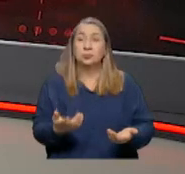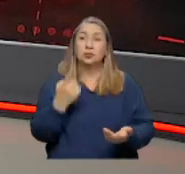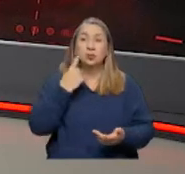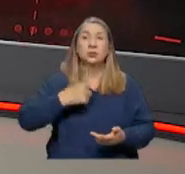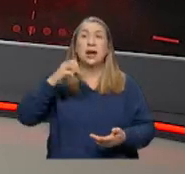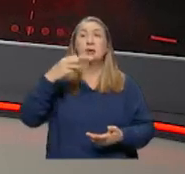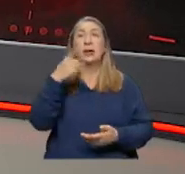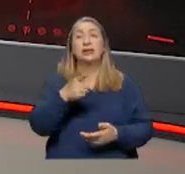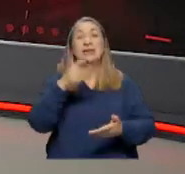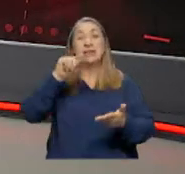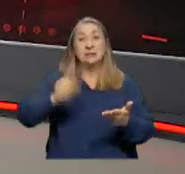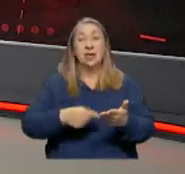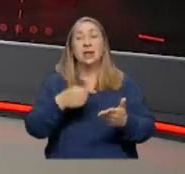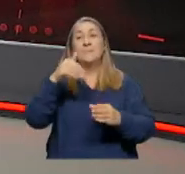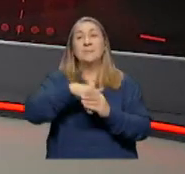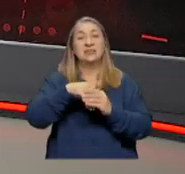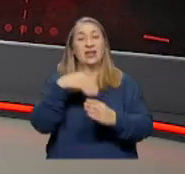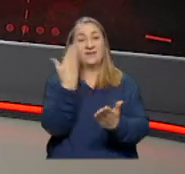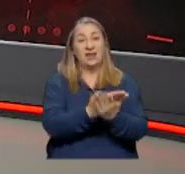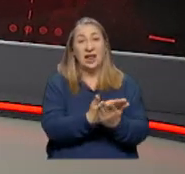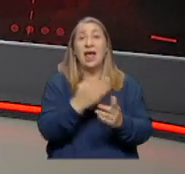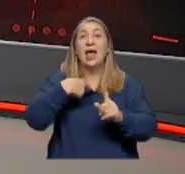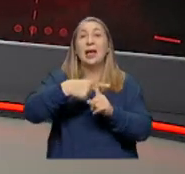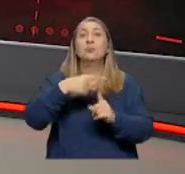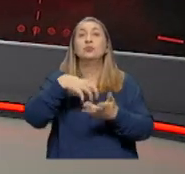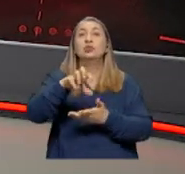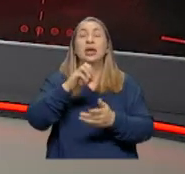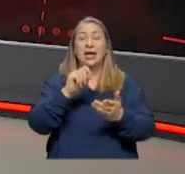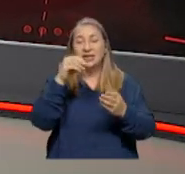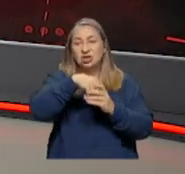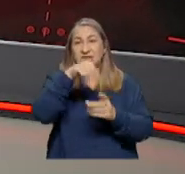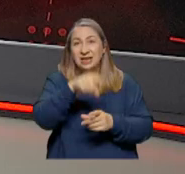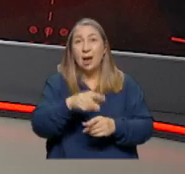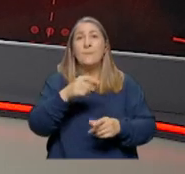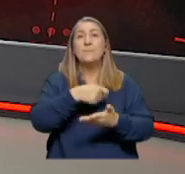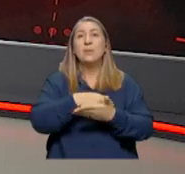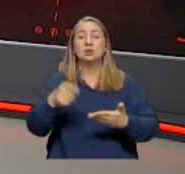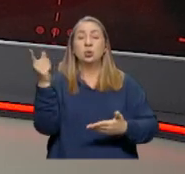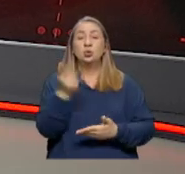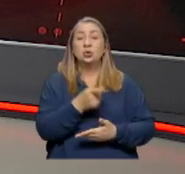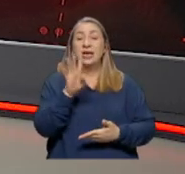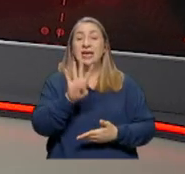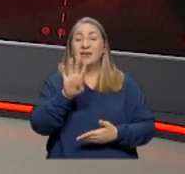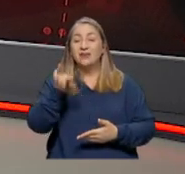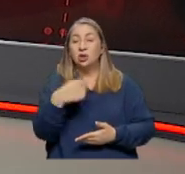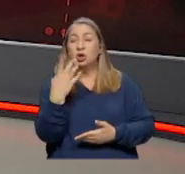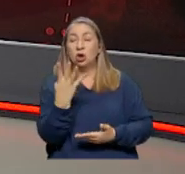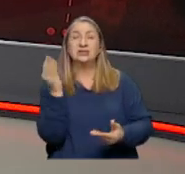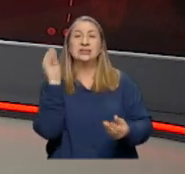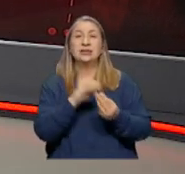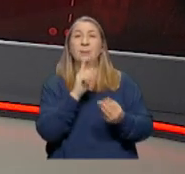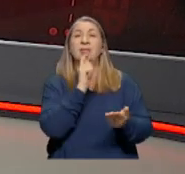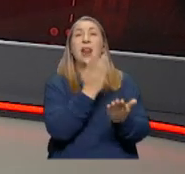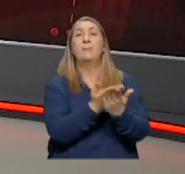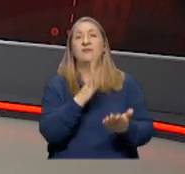Cumhurbaşkanı Erdoğan'ın imzasıyla Meclis'e sunulan ek bütçe kalemleri arasında maaşına ya bu 41 Gül 4'lük